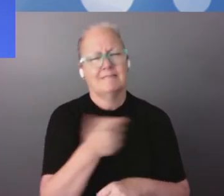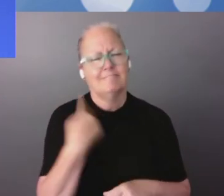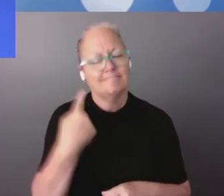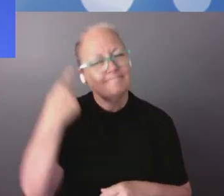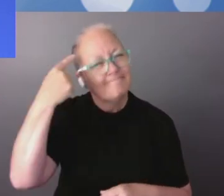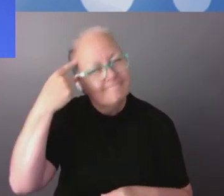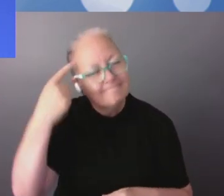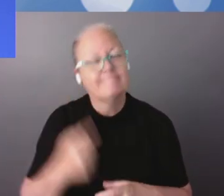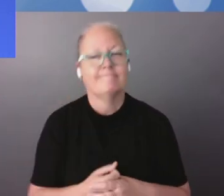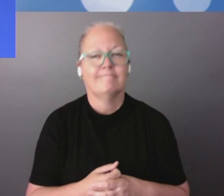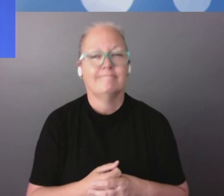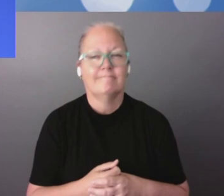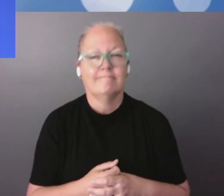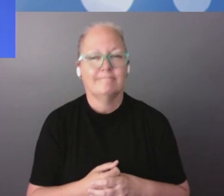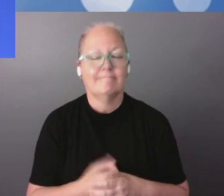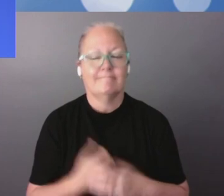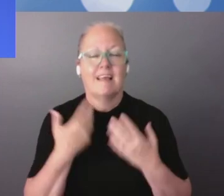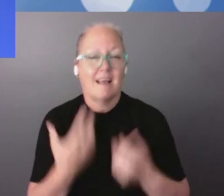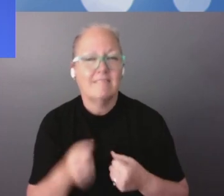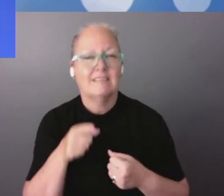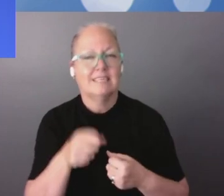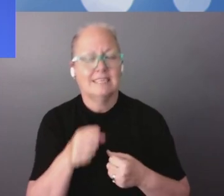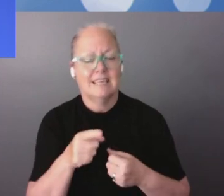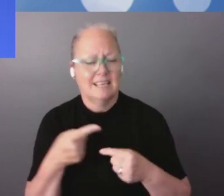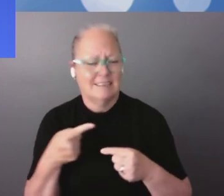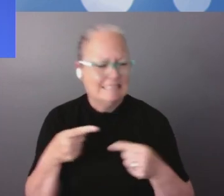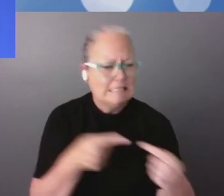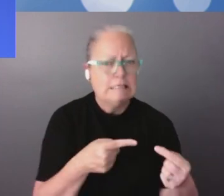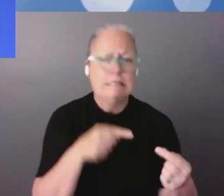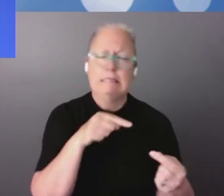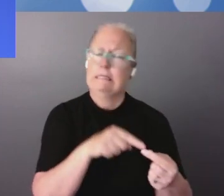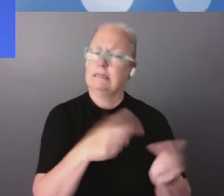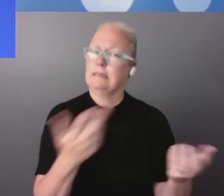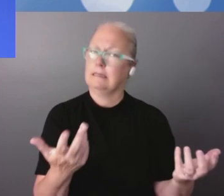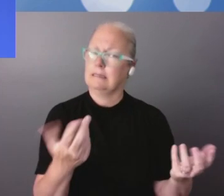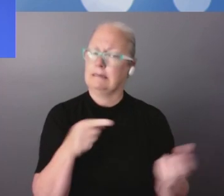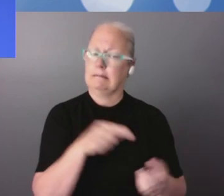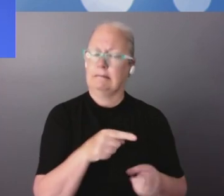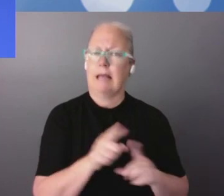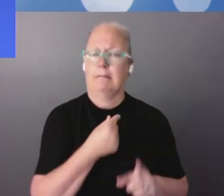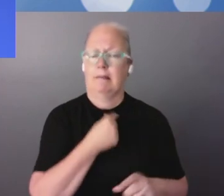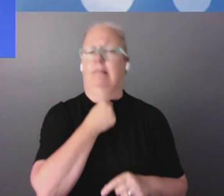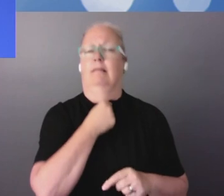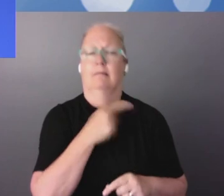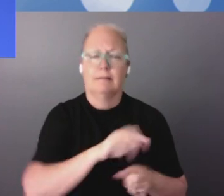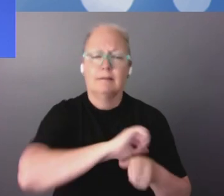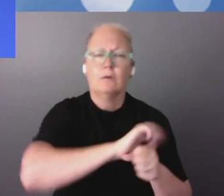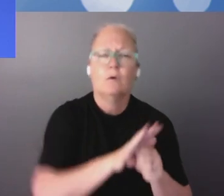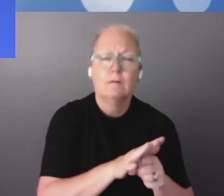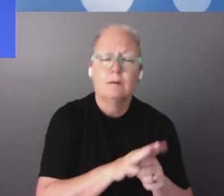электронные медицинские бюллетени и другие электронные инструменты спасли